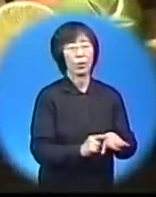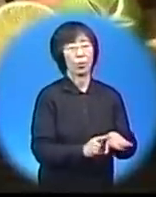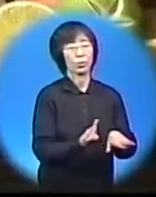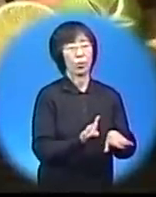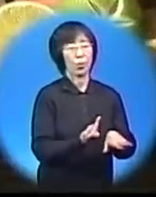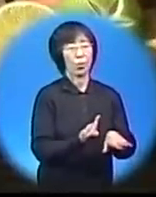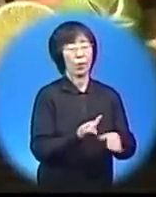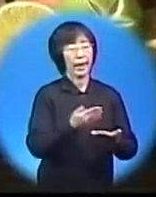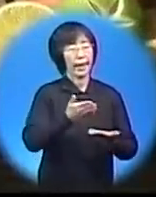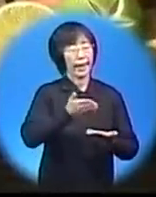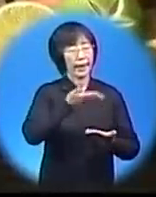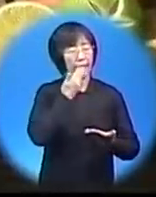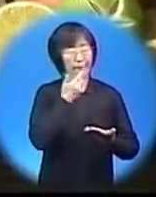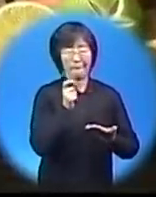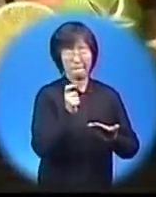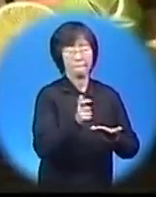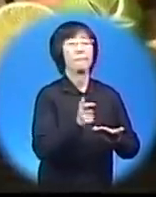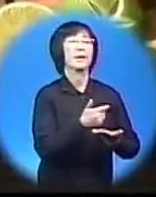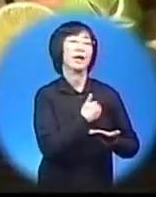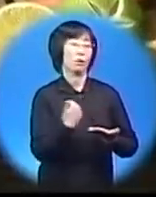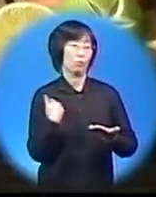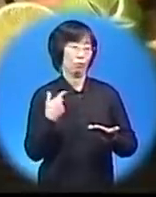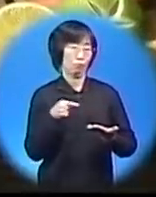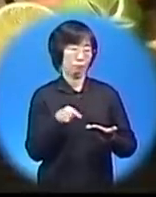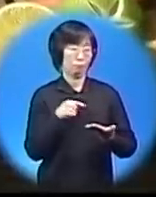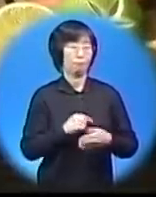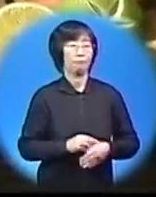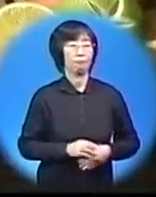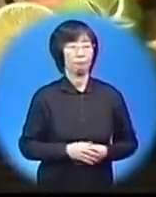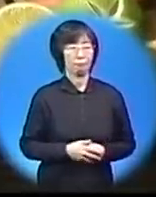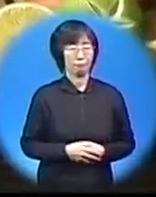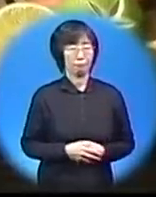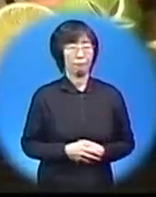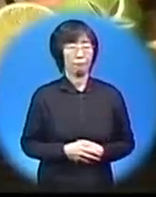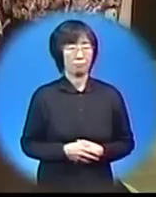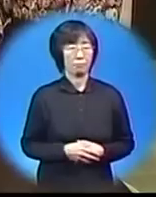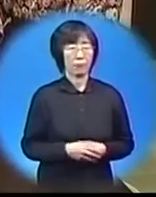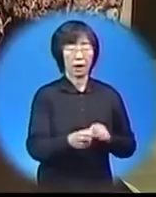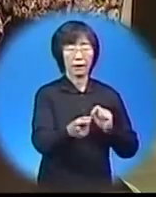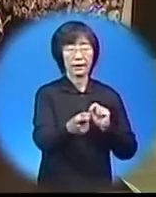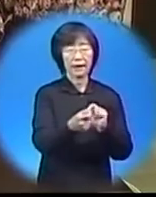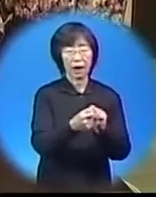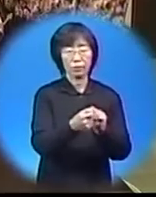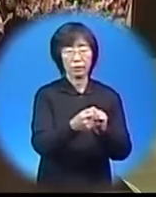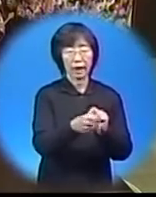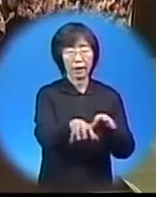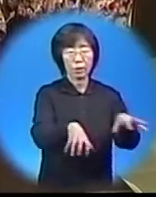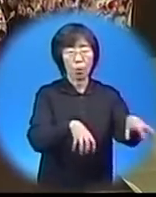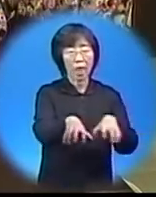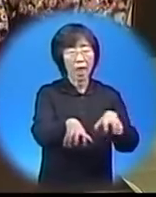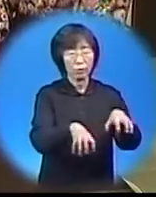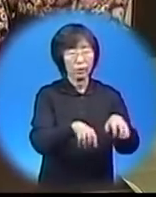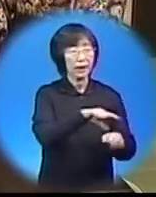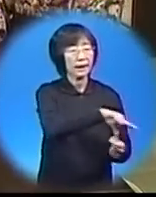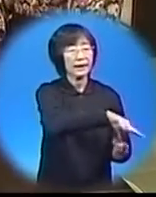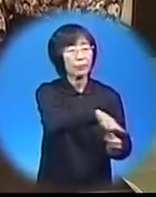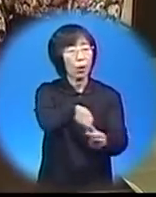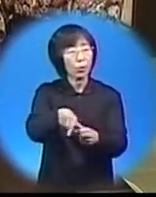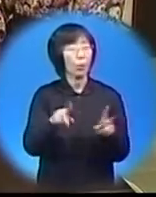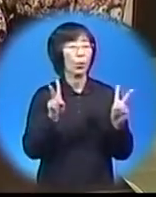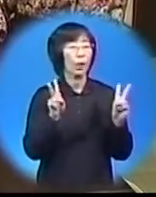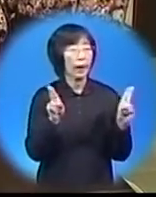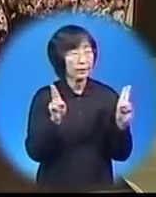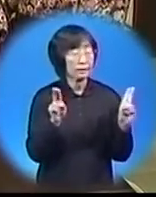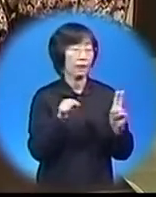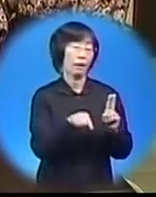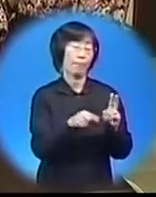べ応えはあると思います。 そうですよね。はい、またあの近くで取れた地元のカニっていうだけあって新鮮ですよね。 そうですね、もうそれが一番だと思います。